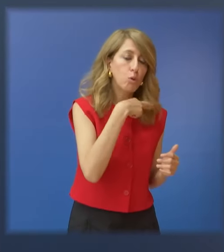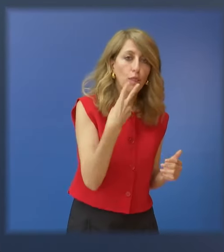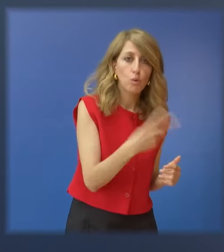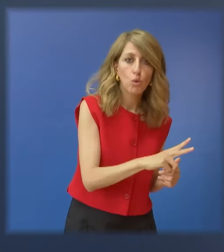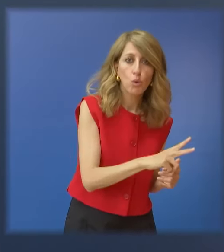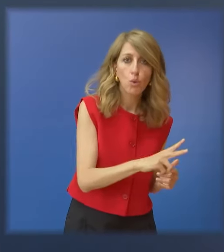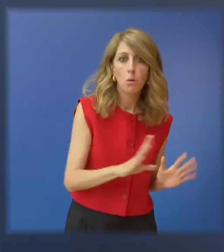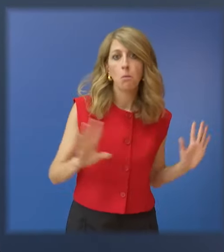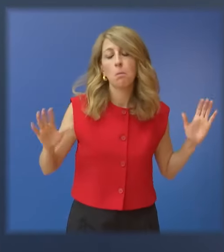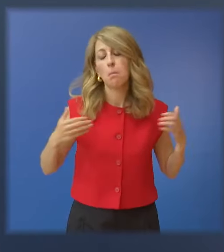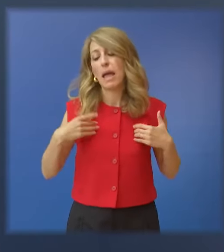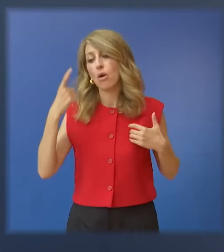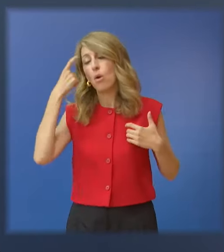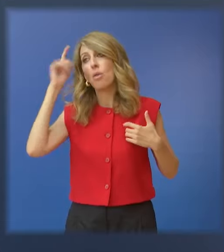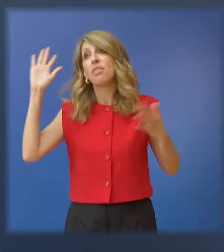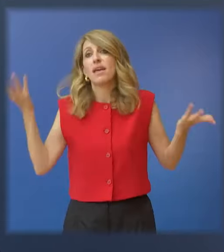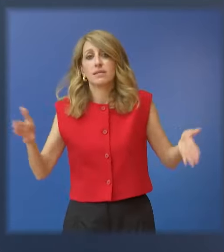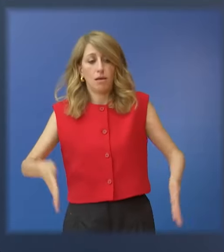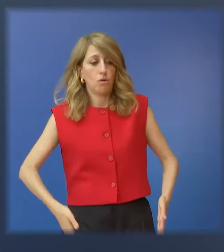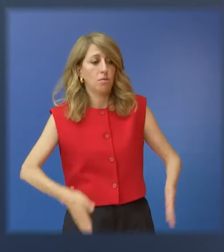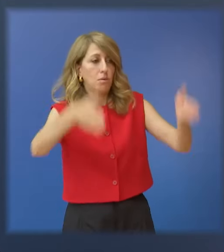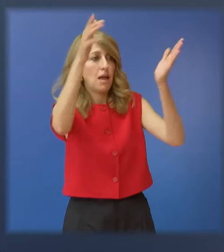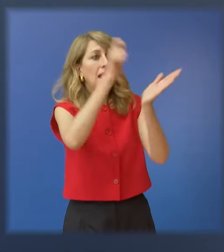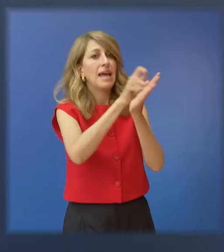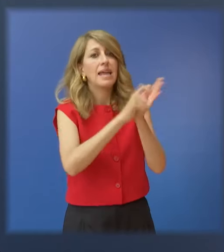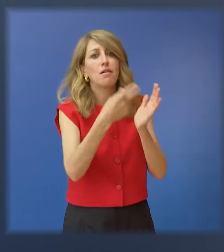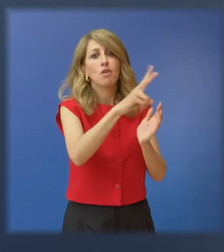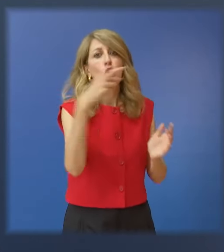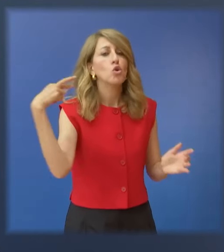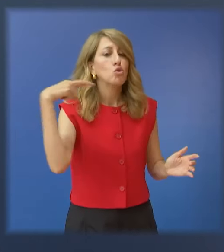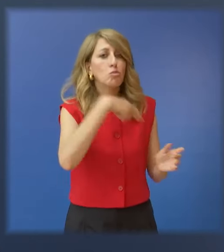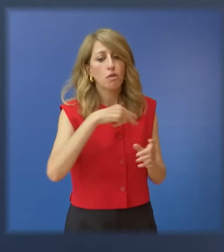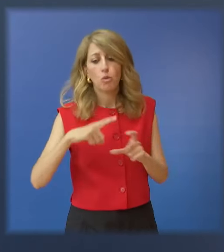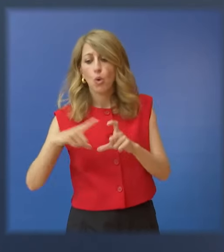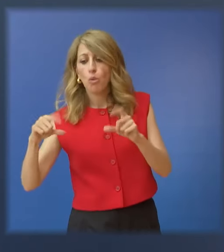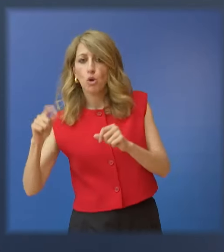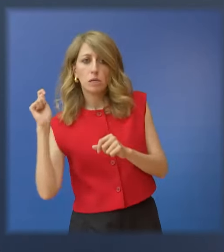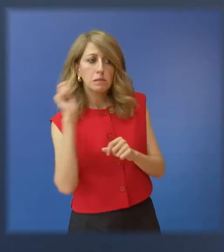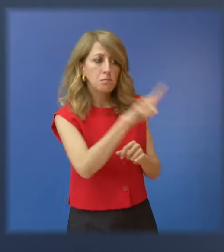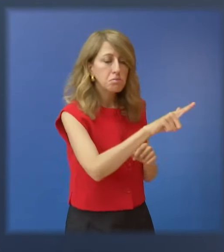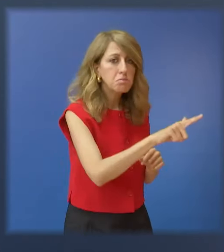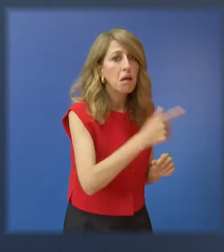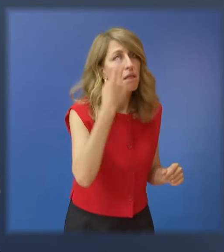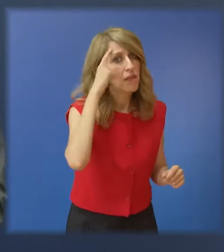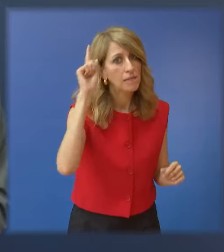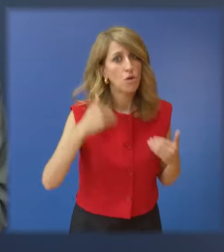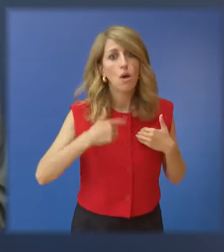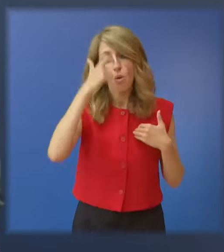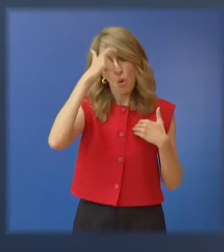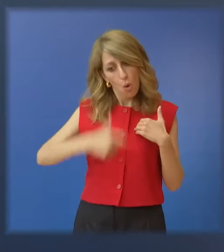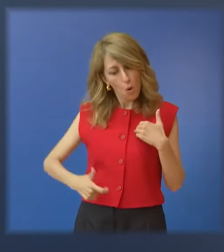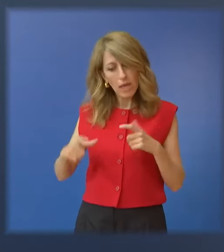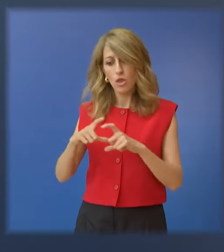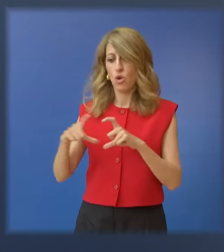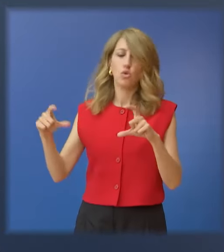ευρισκόμενος στο στο μέγαρο μαξίμου πρόσκληση για τη συγκεκριμένη εκδήλωση μπορώ να γνωρίσουμε ότι εγώ προσωπικά έχω λάβει πρόσκληση και θα